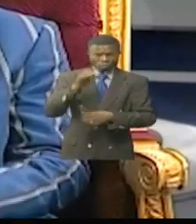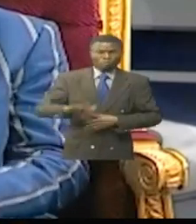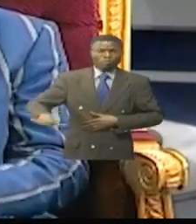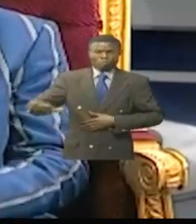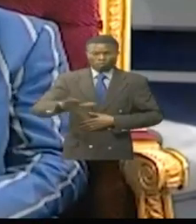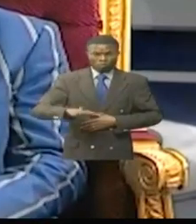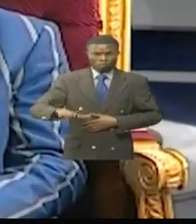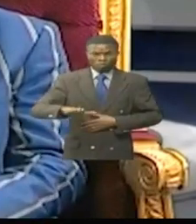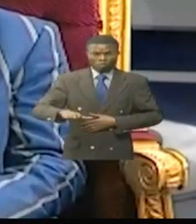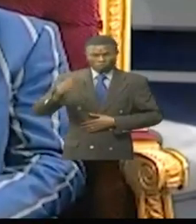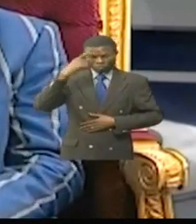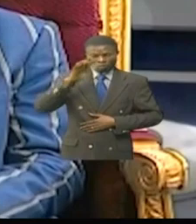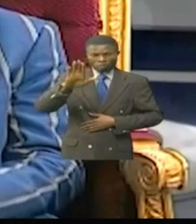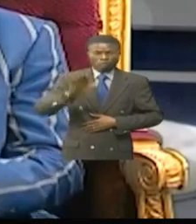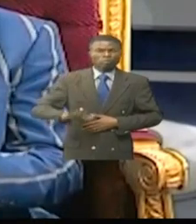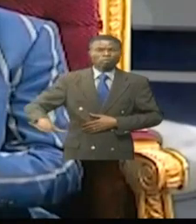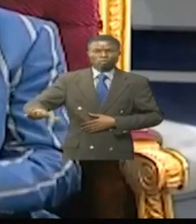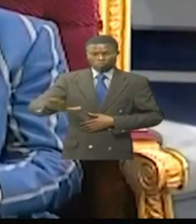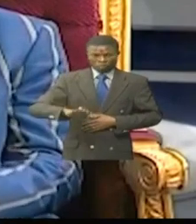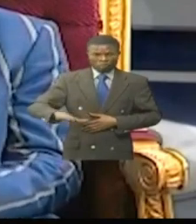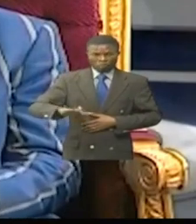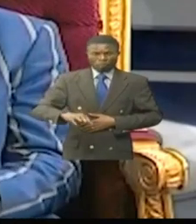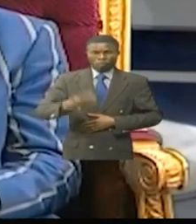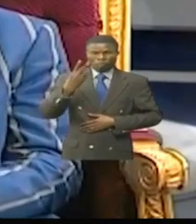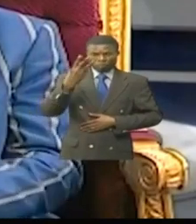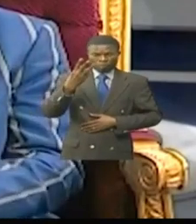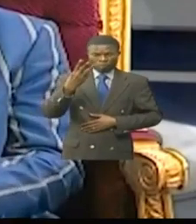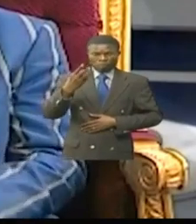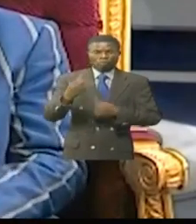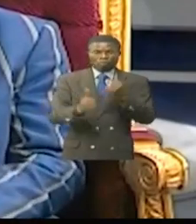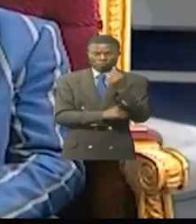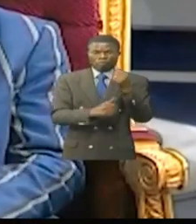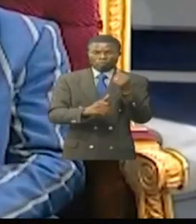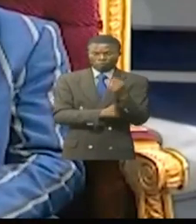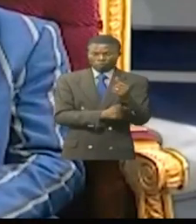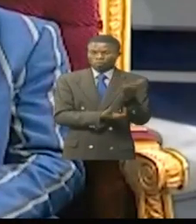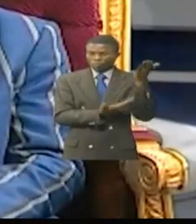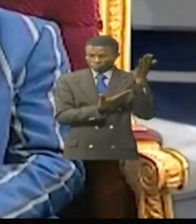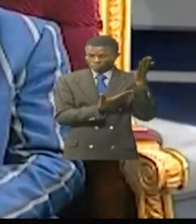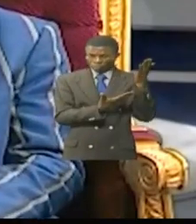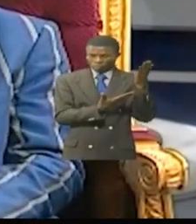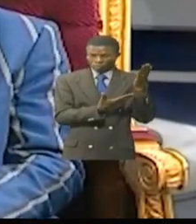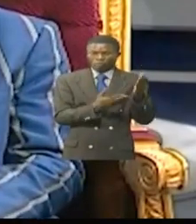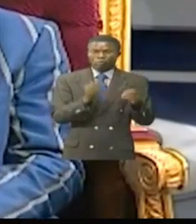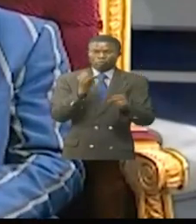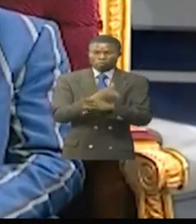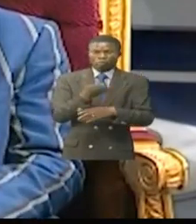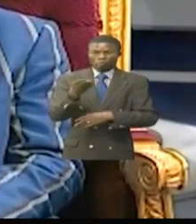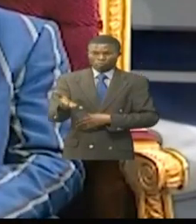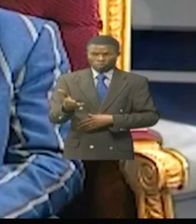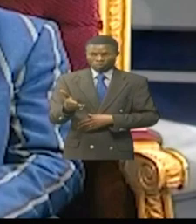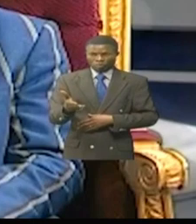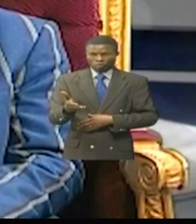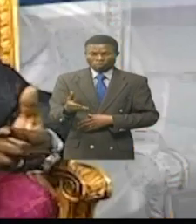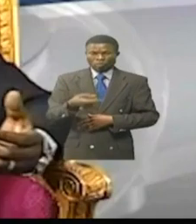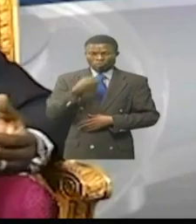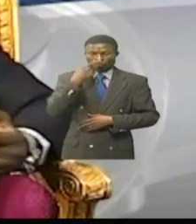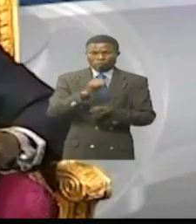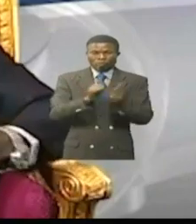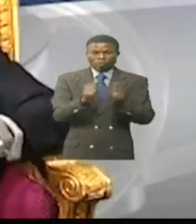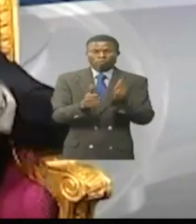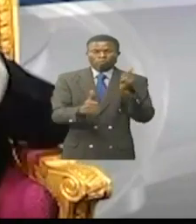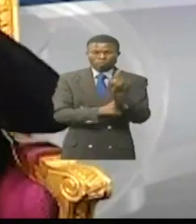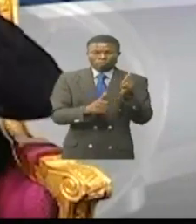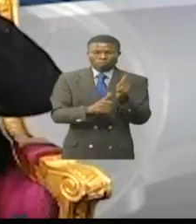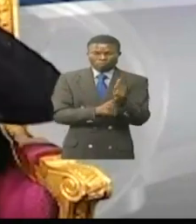nation ou pour sa patrie. Donc, trois personnes sont associées. Donc, vous voulez parler des intervenants,